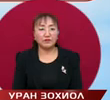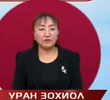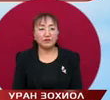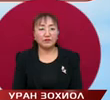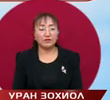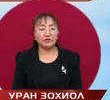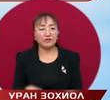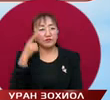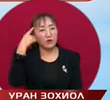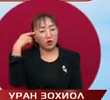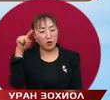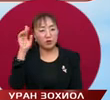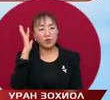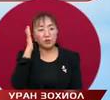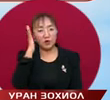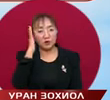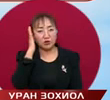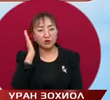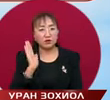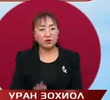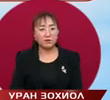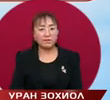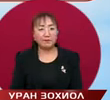Зохиолоо эргцүүлэн сайн бодно.